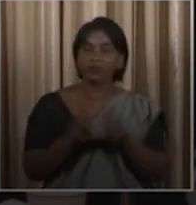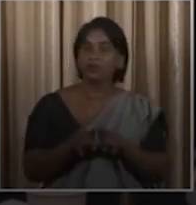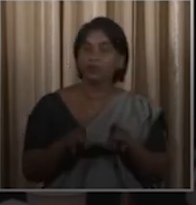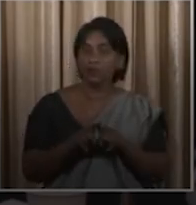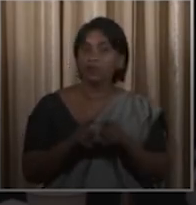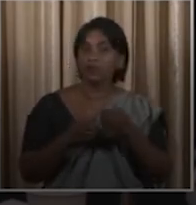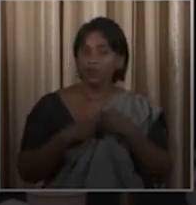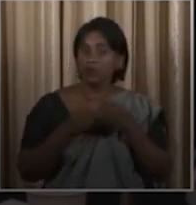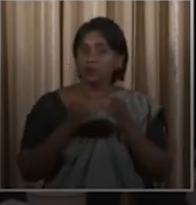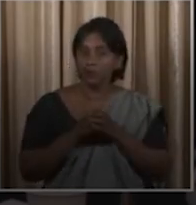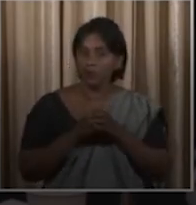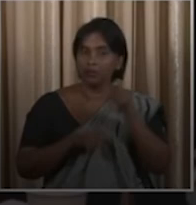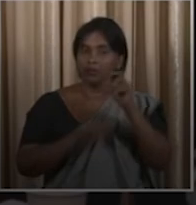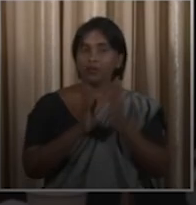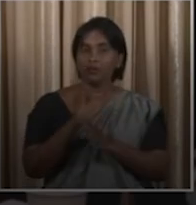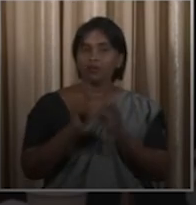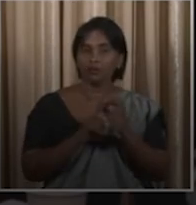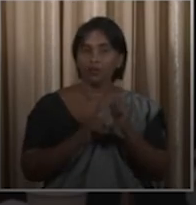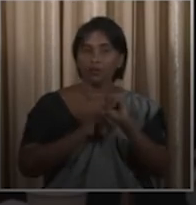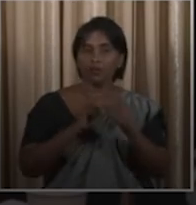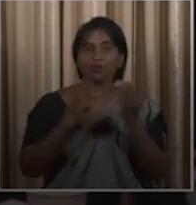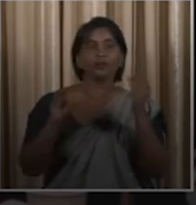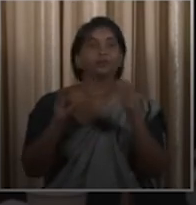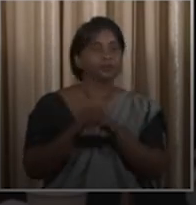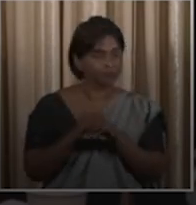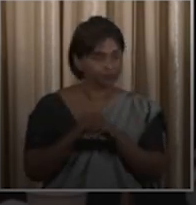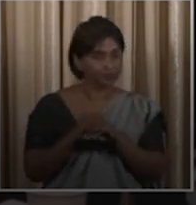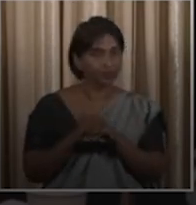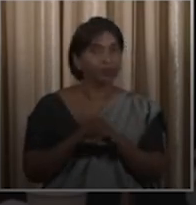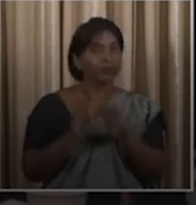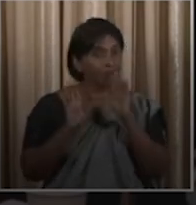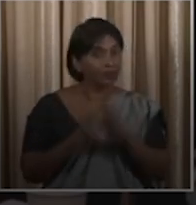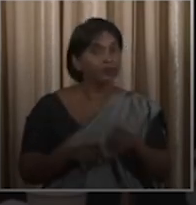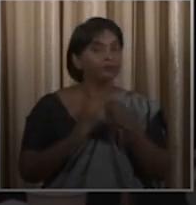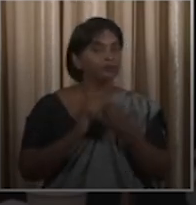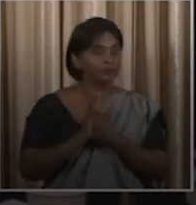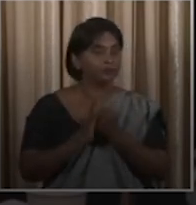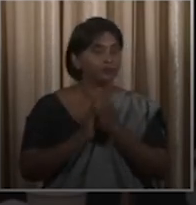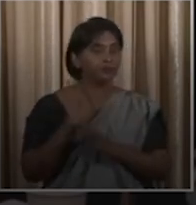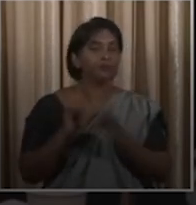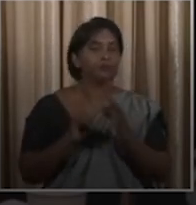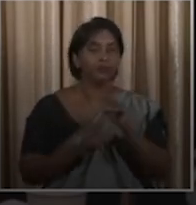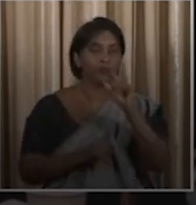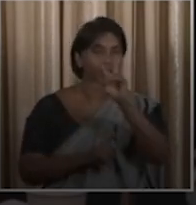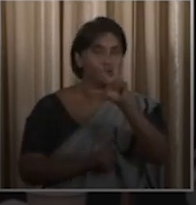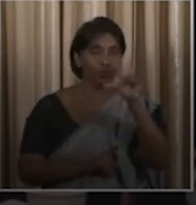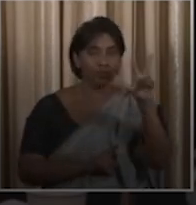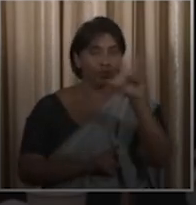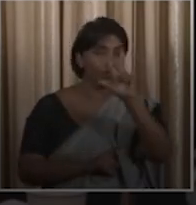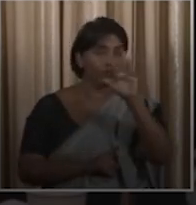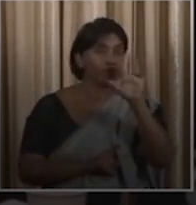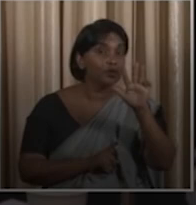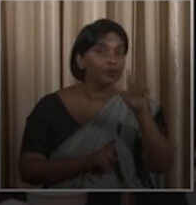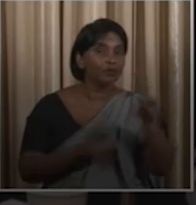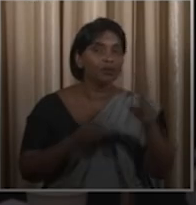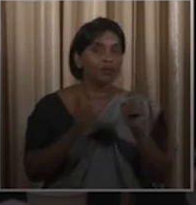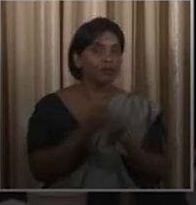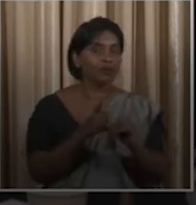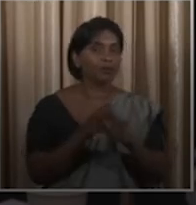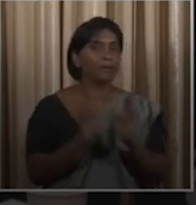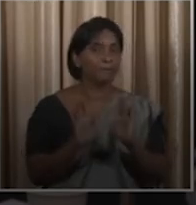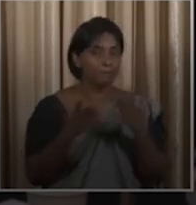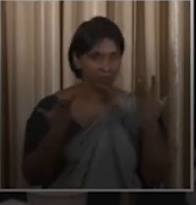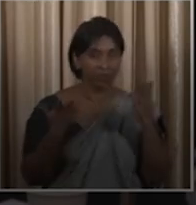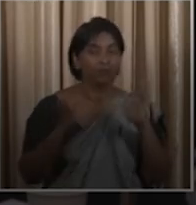එදා පාර්ලිමේන්තු නියෝජනය වෙනවා එහෙමනම් ගරු මන්ත්‍රීතුමනි 88 89 අපේ රටේ නිර්මාණ වෙන්නේ නැහැ ඒ නිසා අපිට ඇති තරම් ලේ